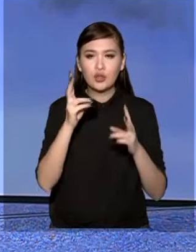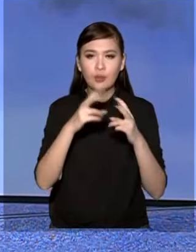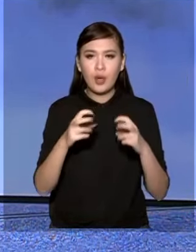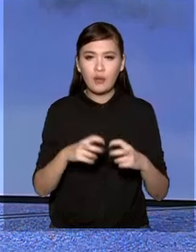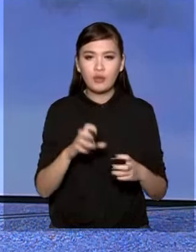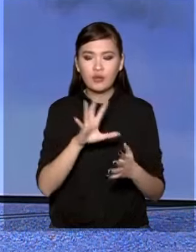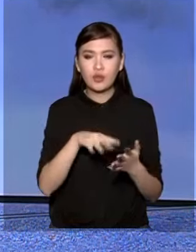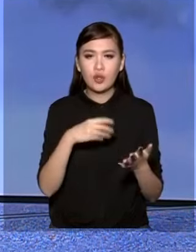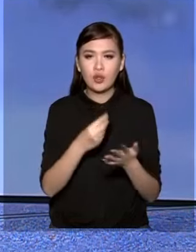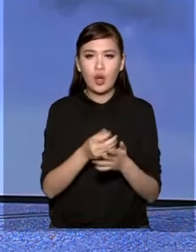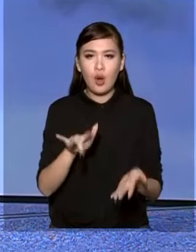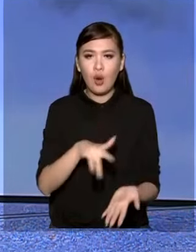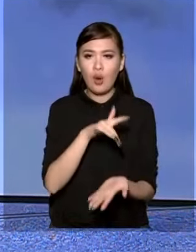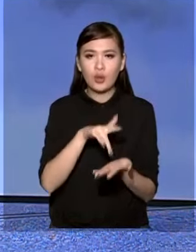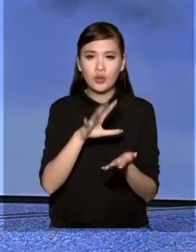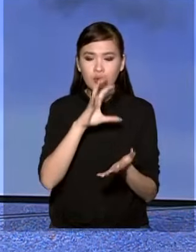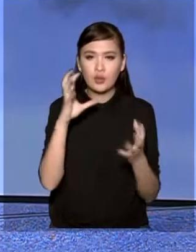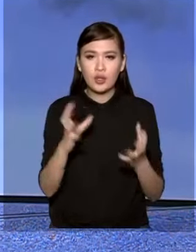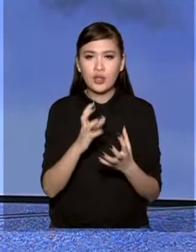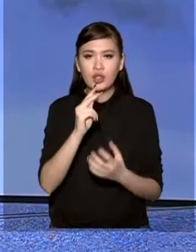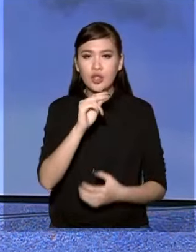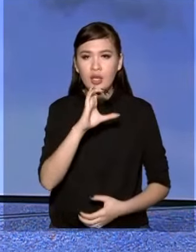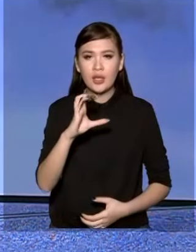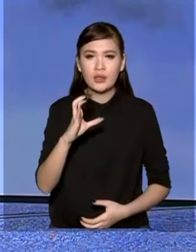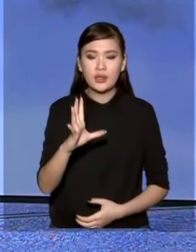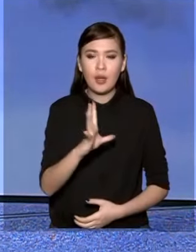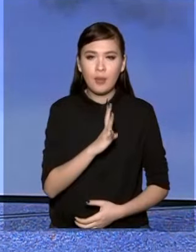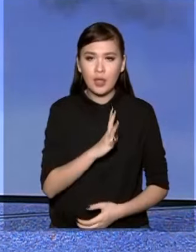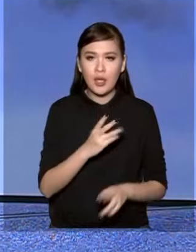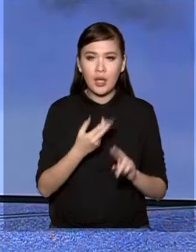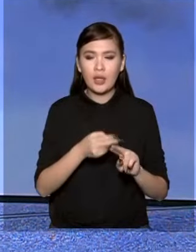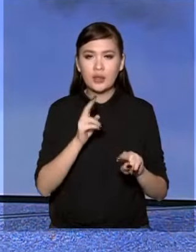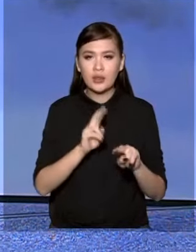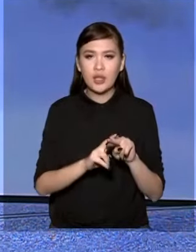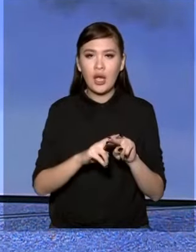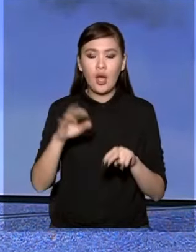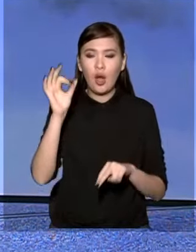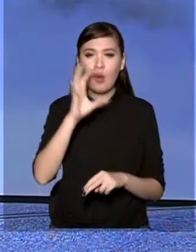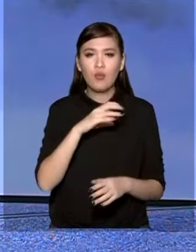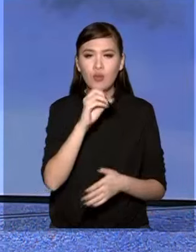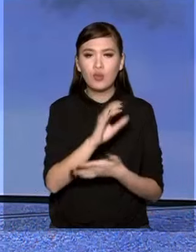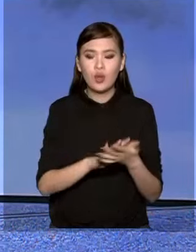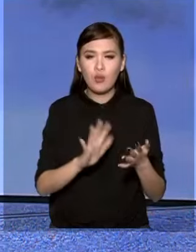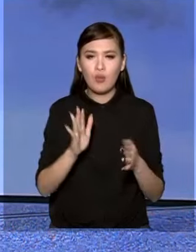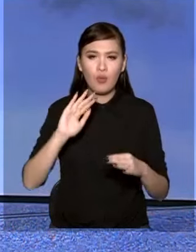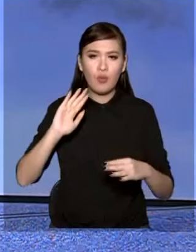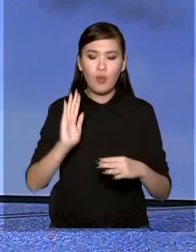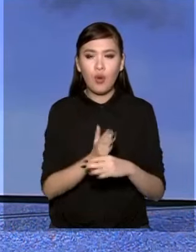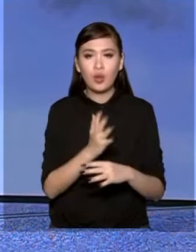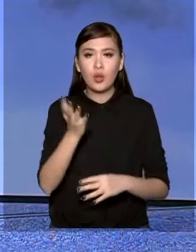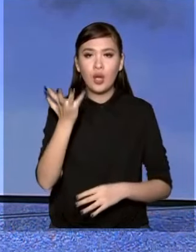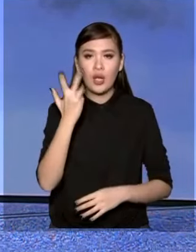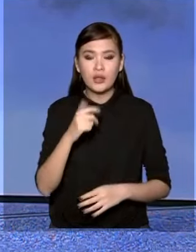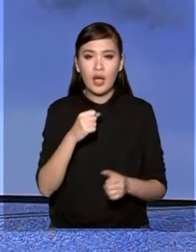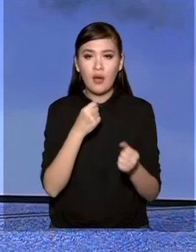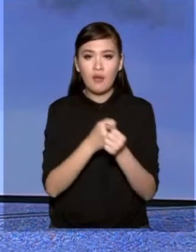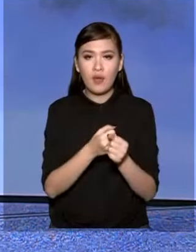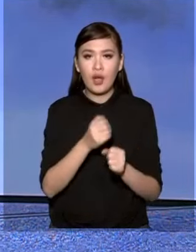Однако в городе все еще сохраняется режим ЧС. Действовать он будет до полного устранения всех повреждений